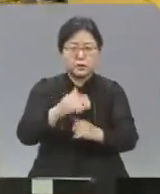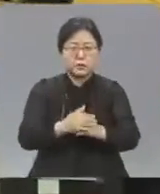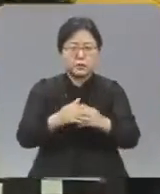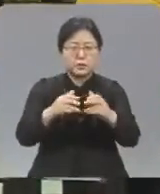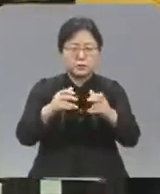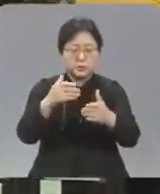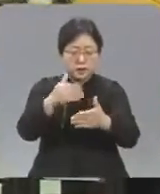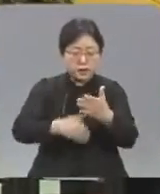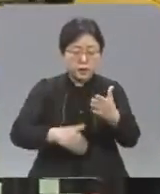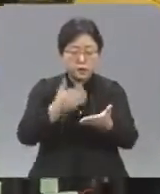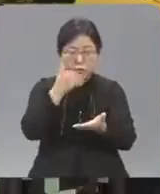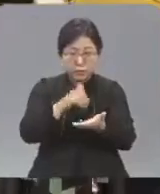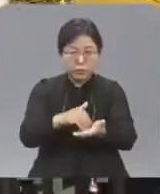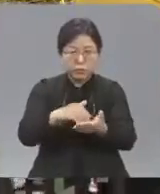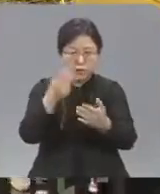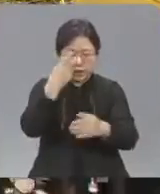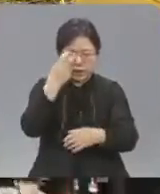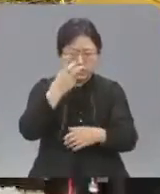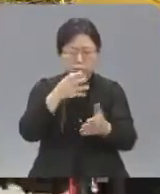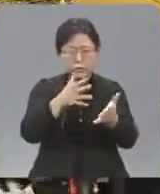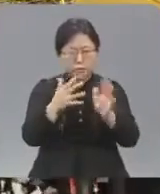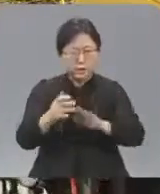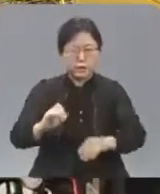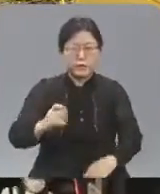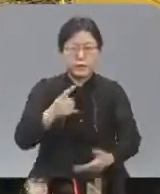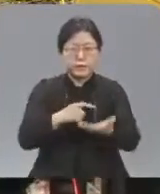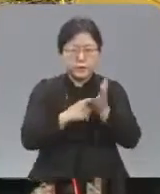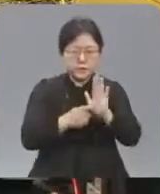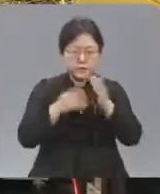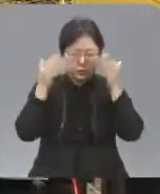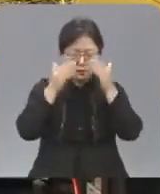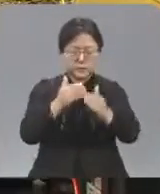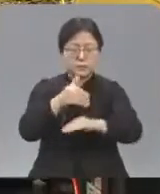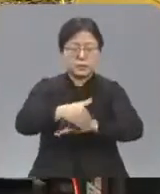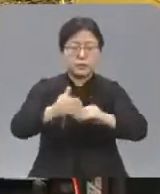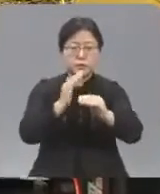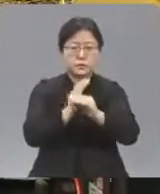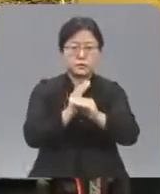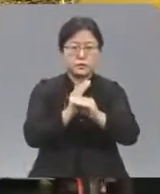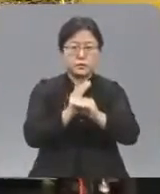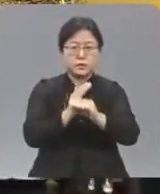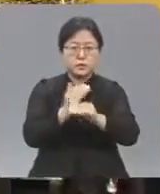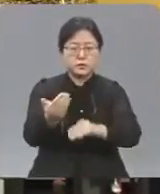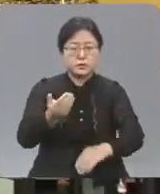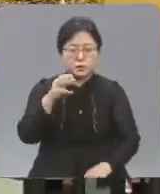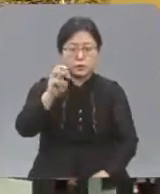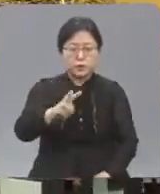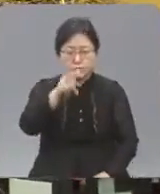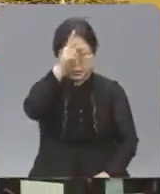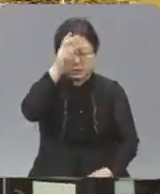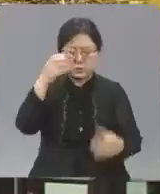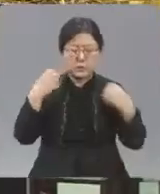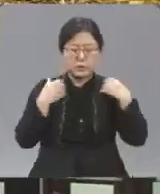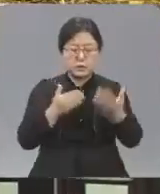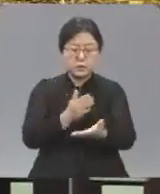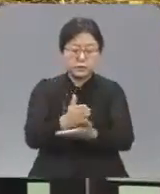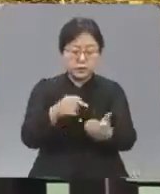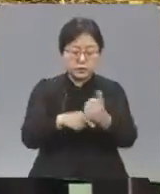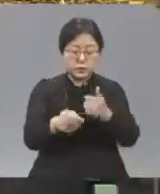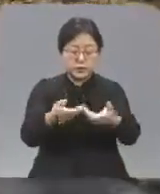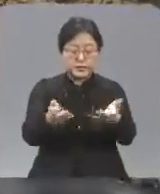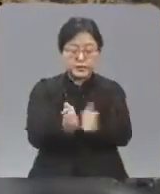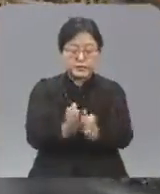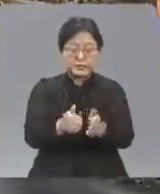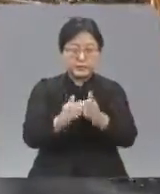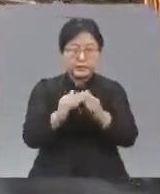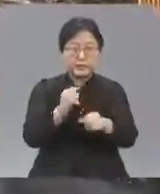잔해물을 살피고 건물이 무너져 내린 그 원인을 규명하는 데 주력할 것으로 보이는데요. 이에 앞서 광주경찰청은 전담 수사팀을